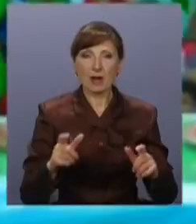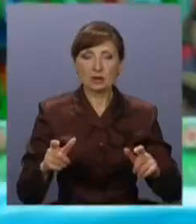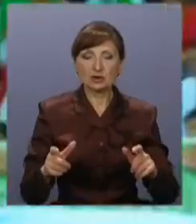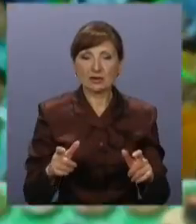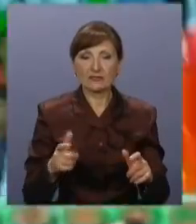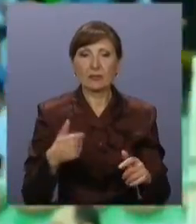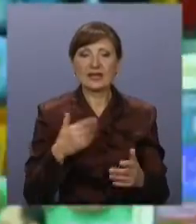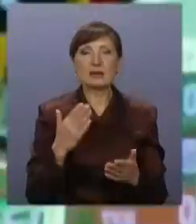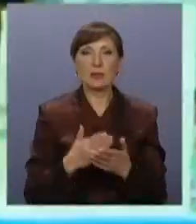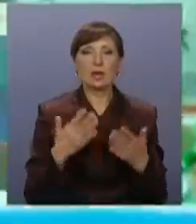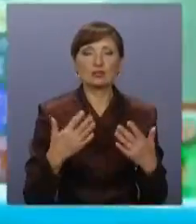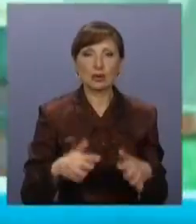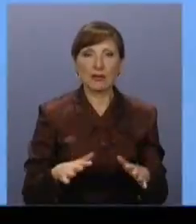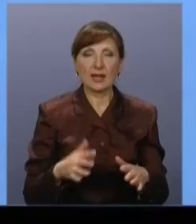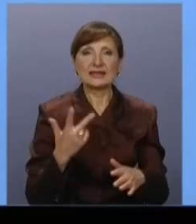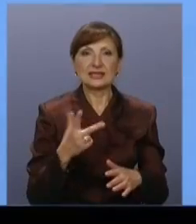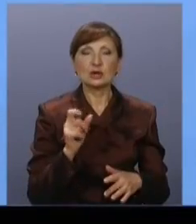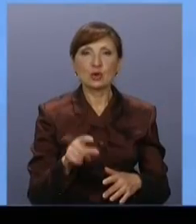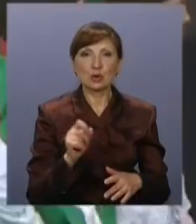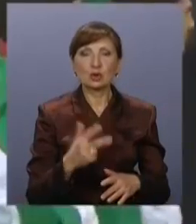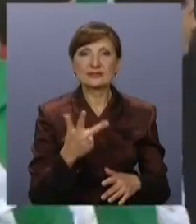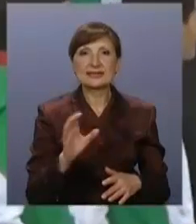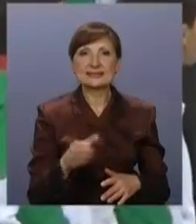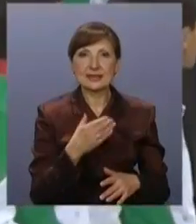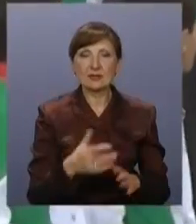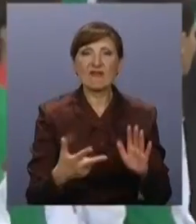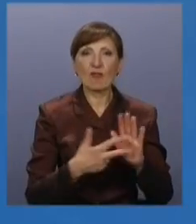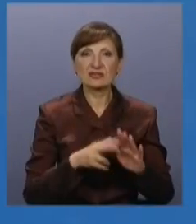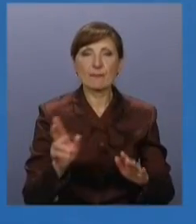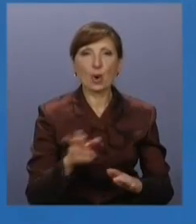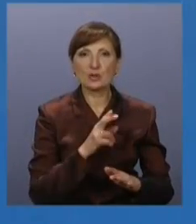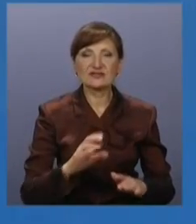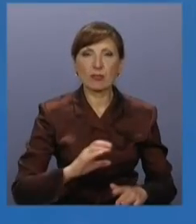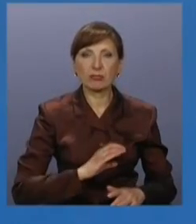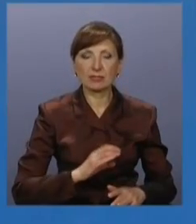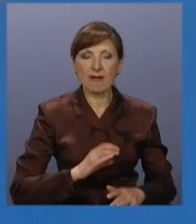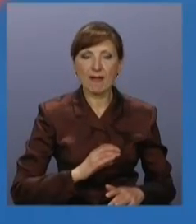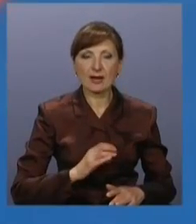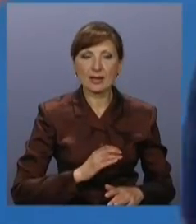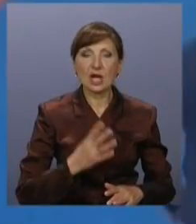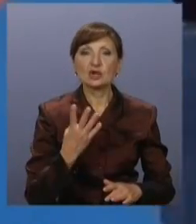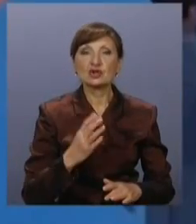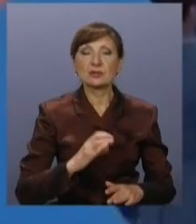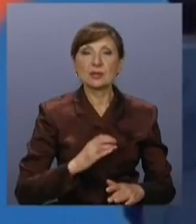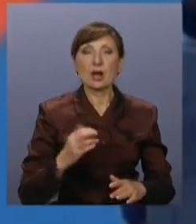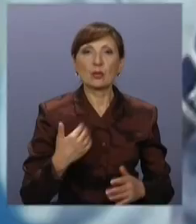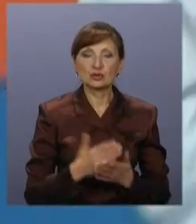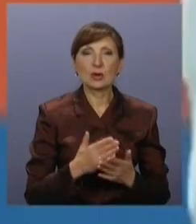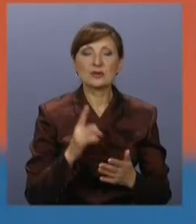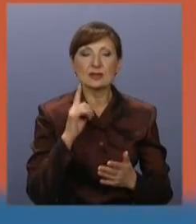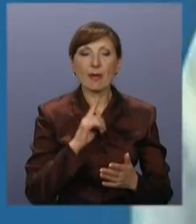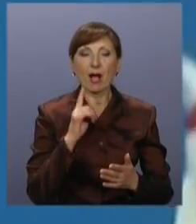Мы имеем уже 3 золотых, 3 серебряных и 8 бронзовых медалей, 4 медали, и находимся пока